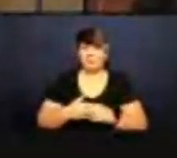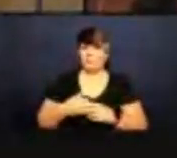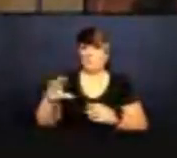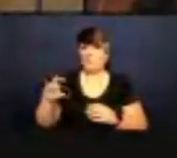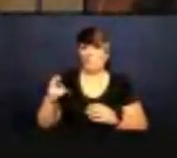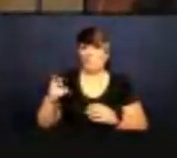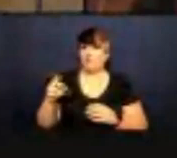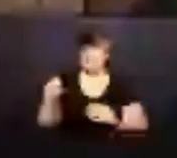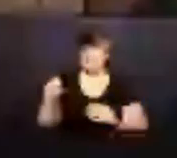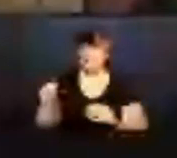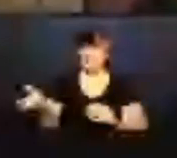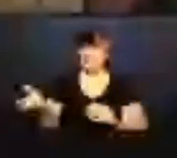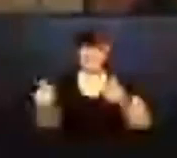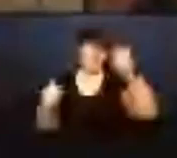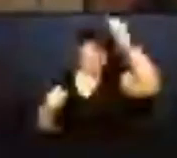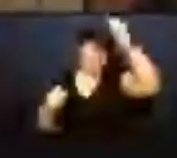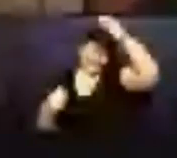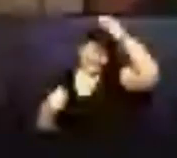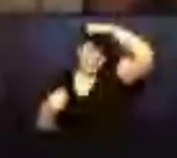Chris?